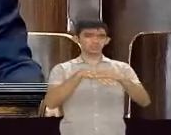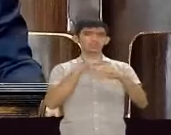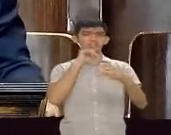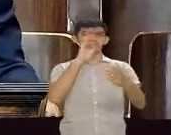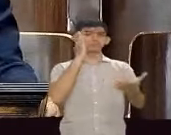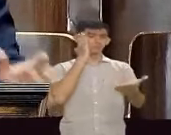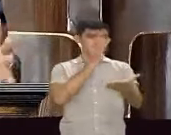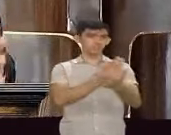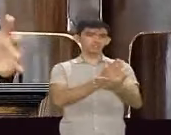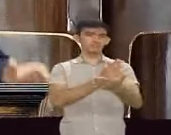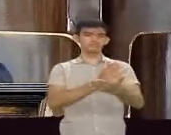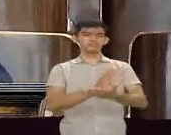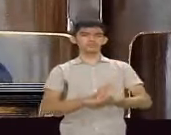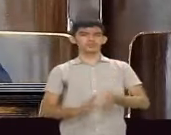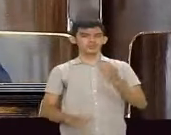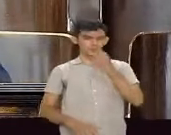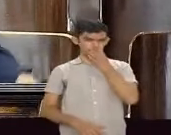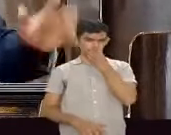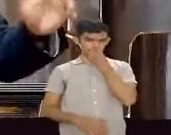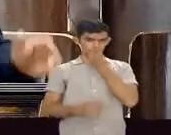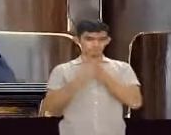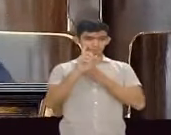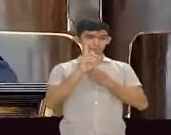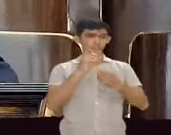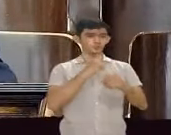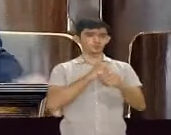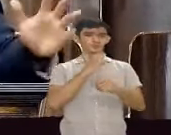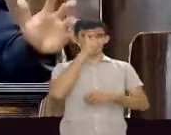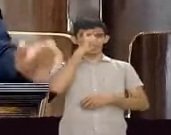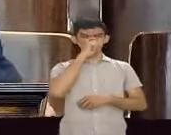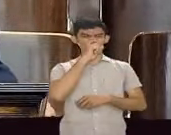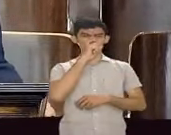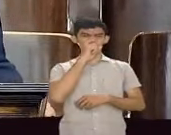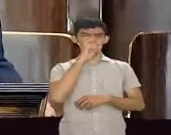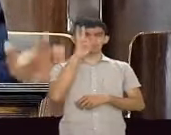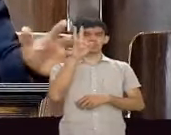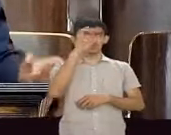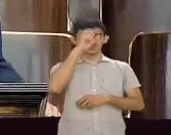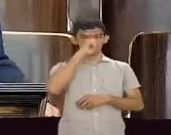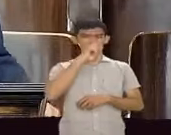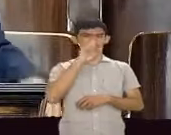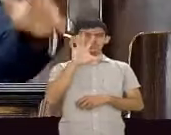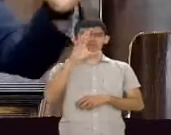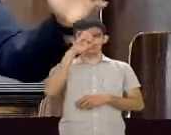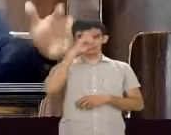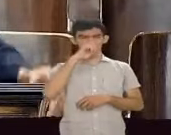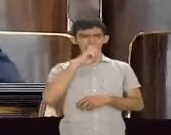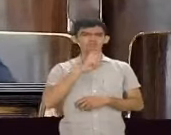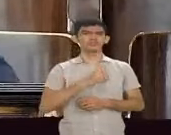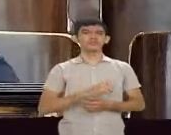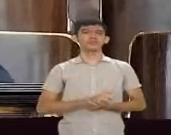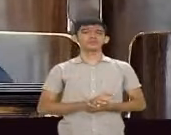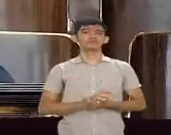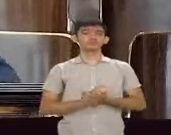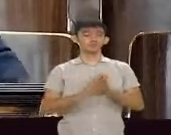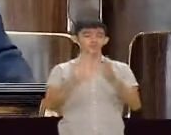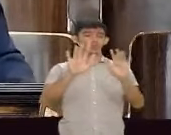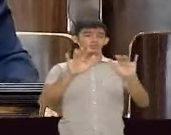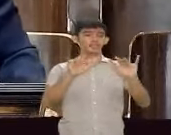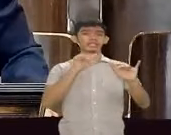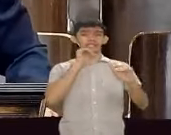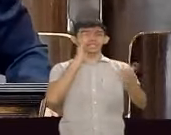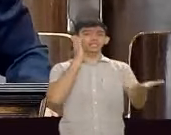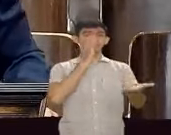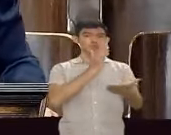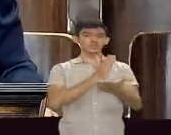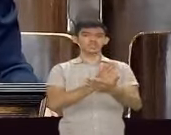man na mahunong, baby pa man good, unya, 1 year old pa man good, unya, 2 years old pa man good, 5 years old, ulitawan na mo. Mga kaigsunan, di